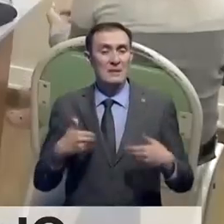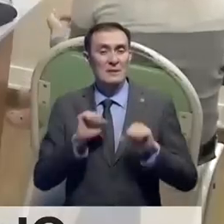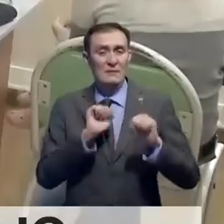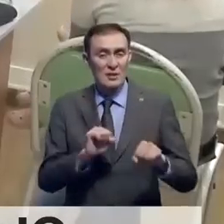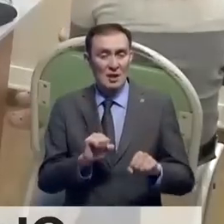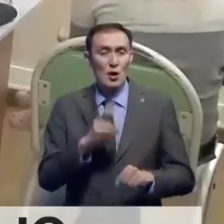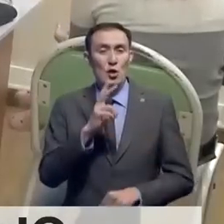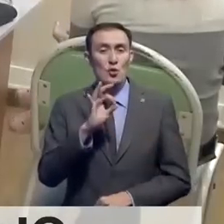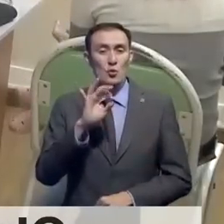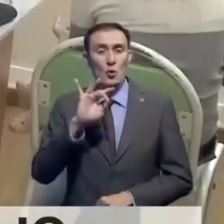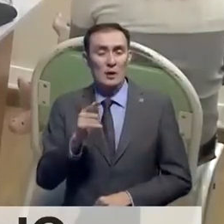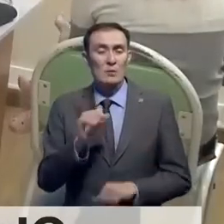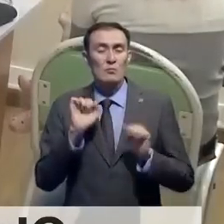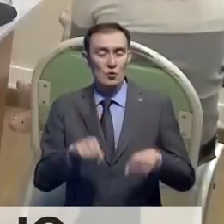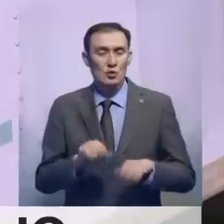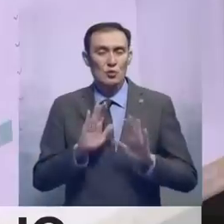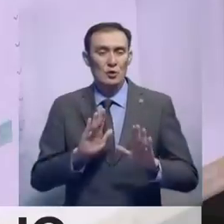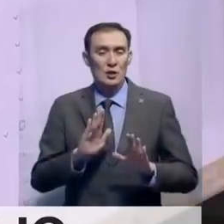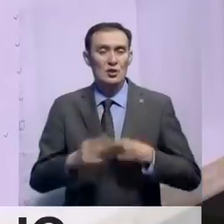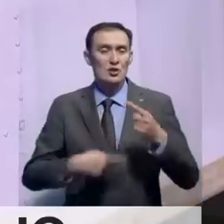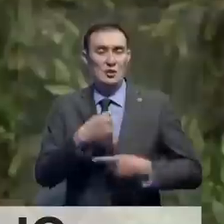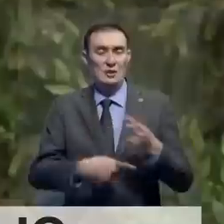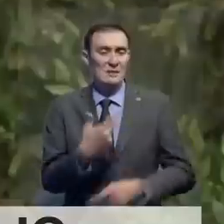предотвращения кори остается вакцинация